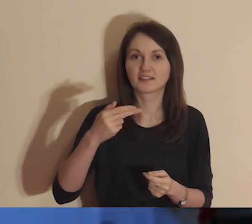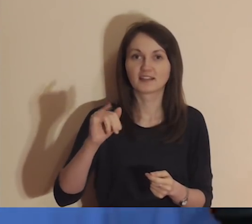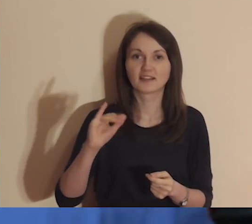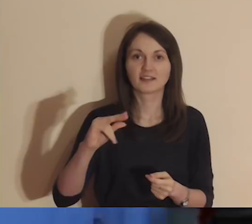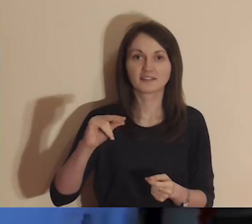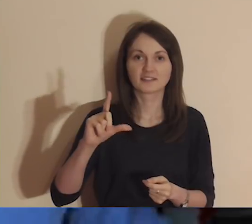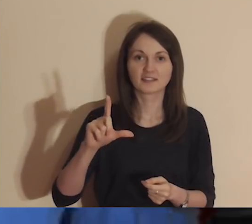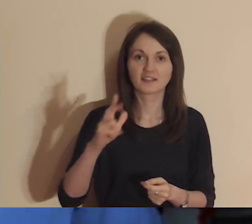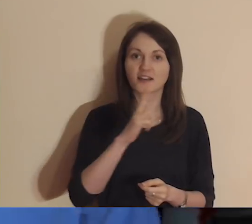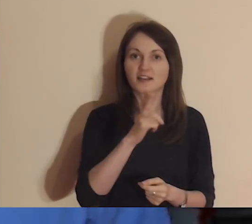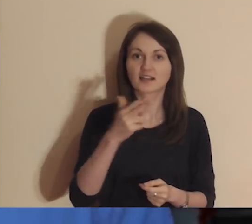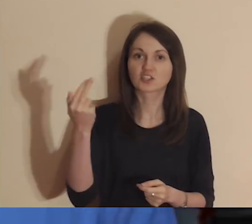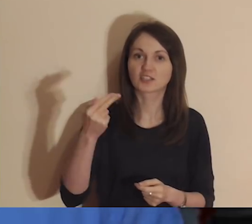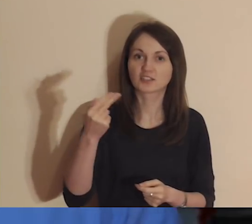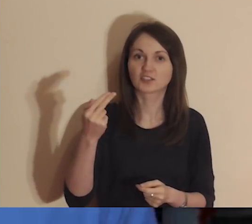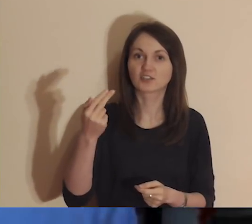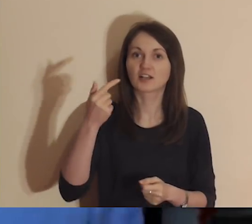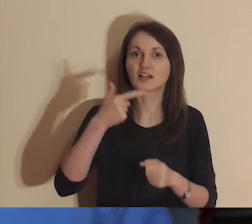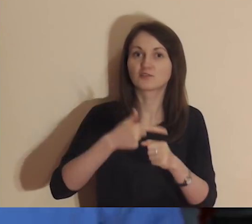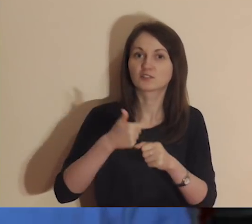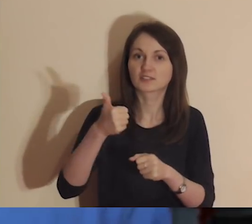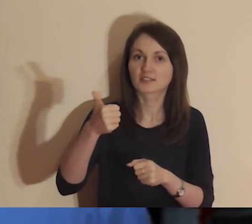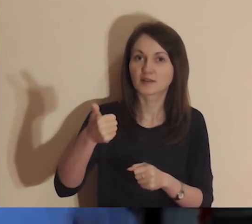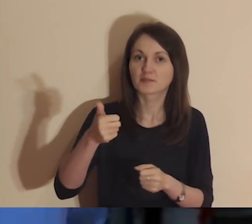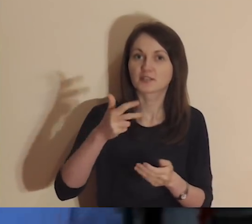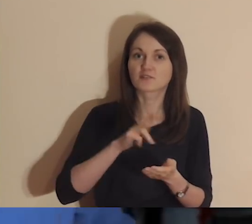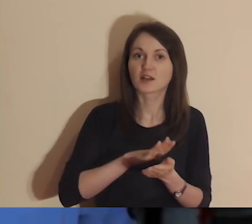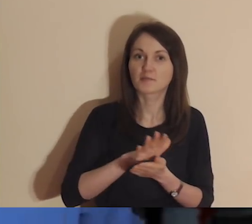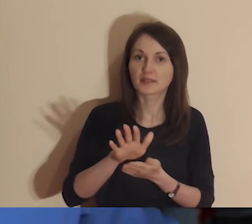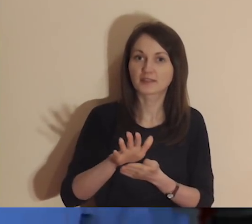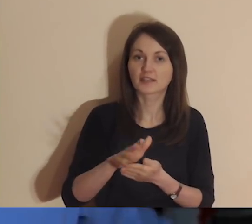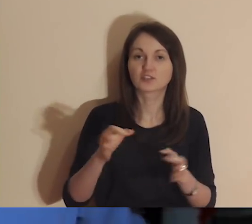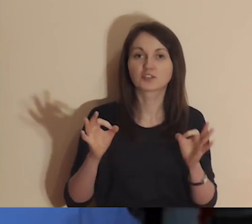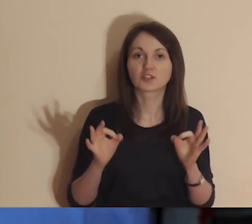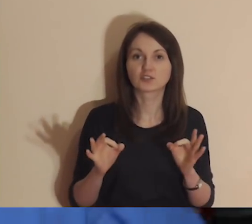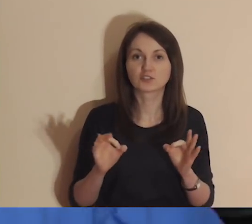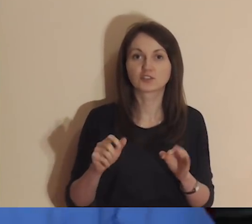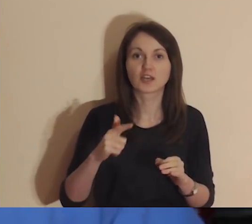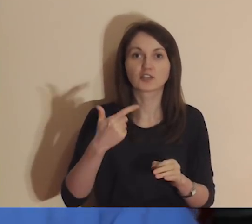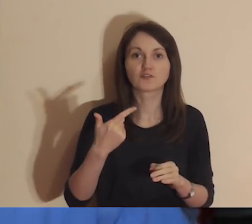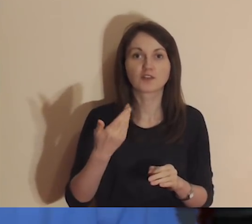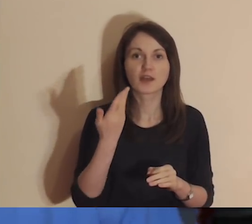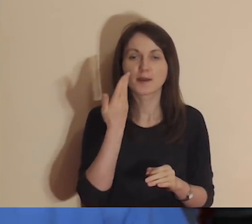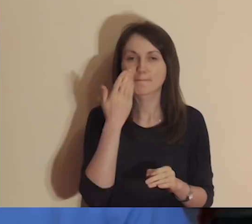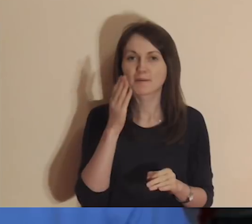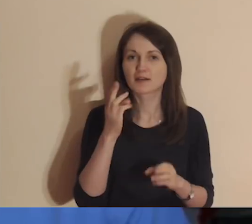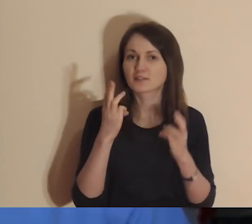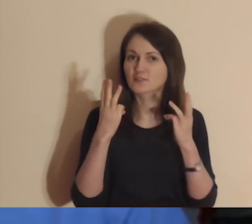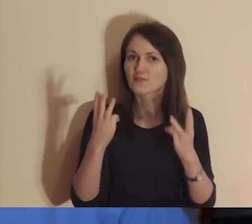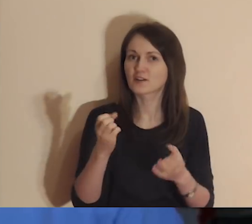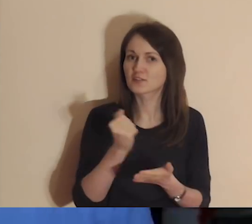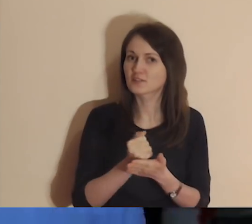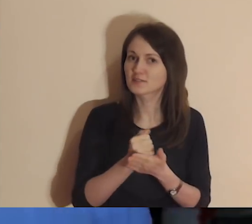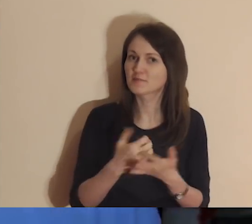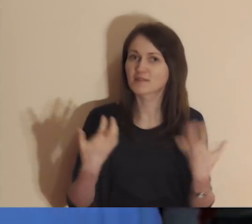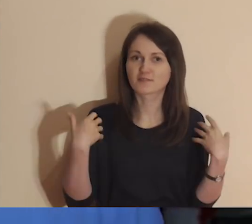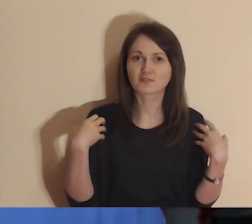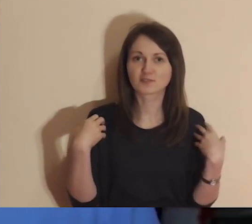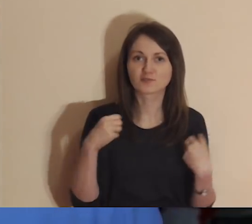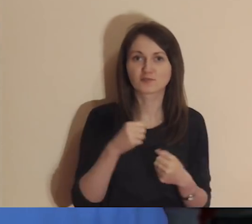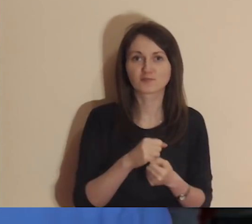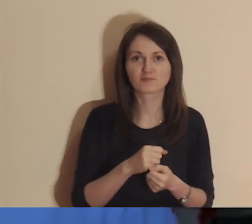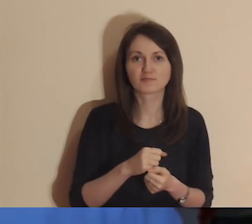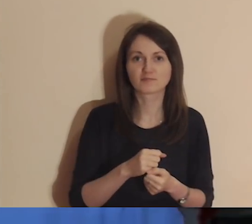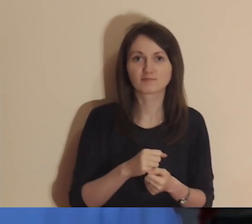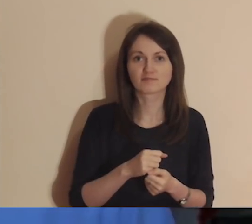Dobry wieczór Wam wszystkim, moi drodzy, z tej strony Daniel Wojda. W każdą niedzielę o 21.15 mamy medytację. Dzisiaj będzie medytacja o dwóch